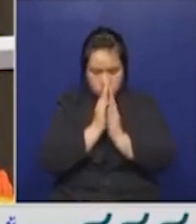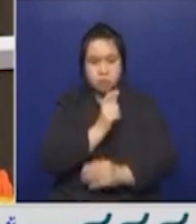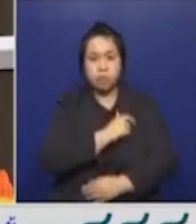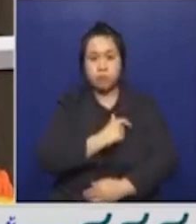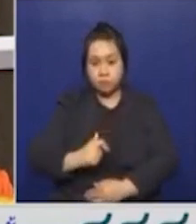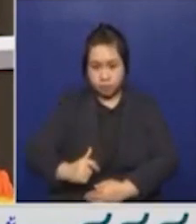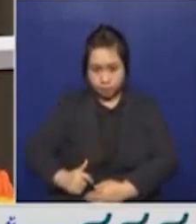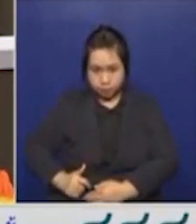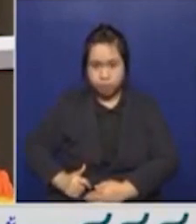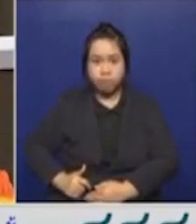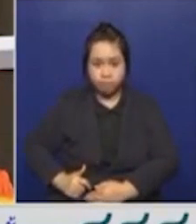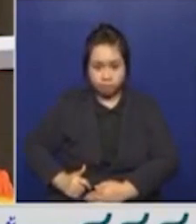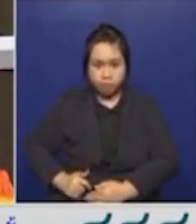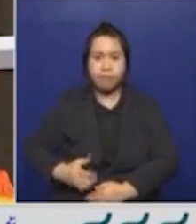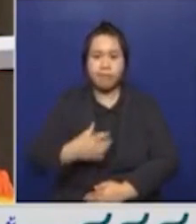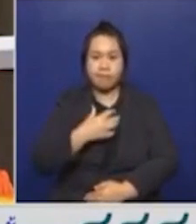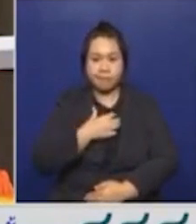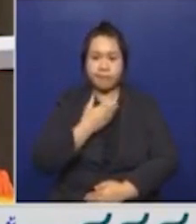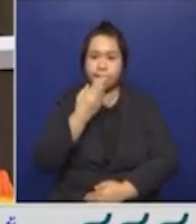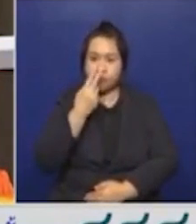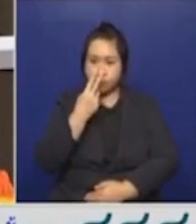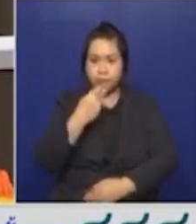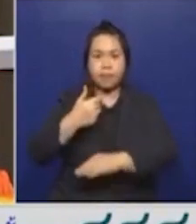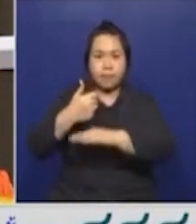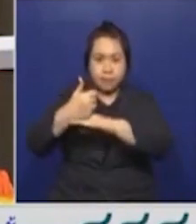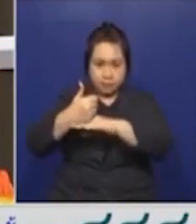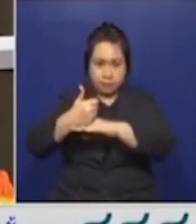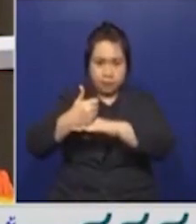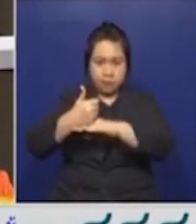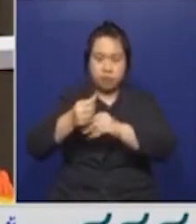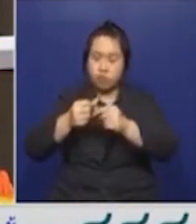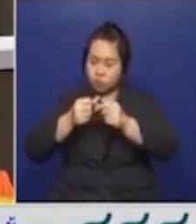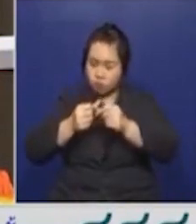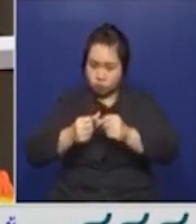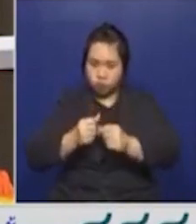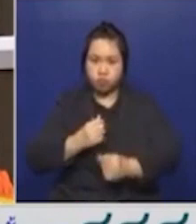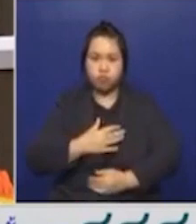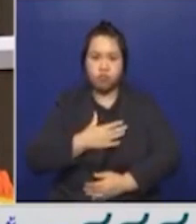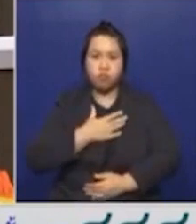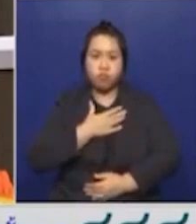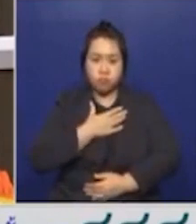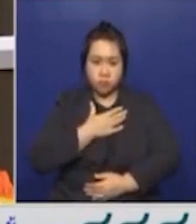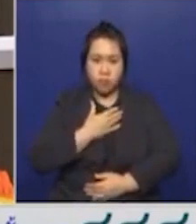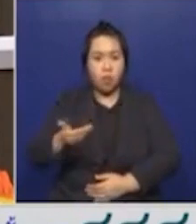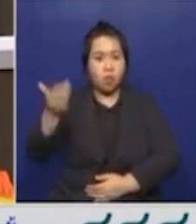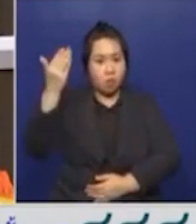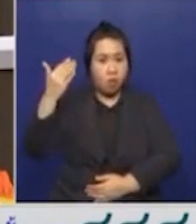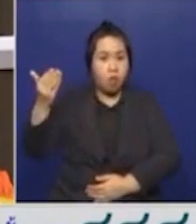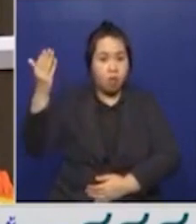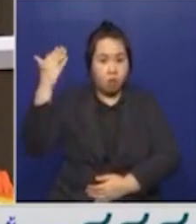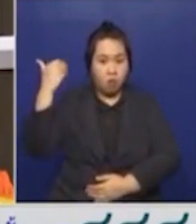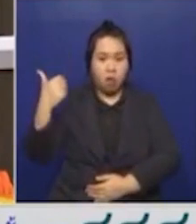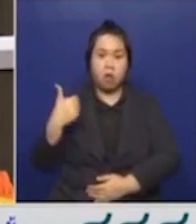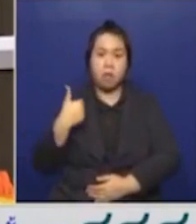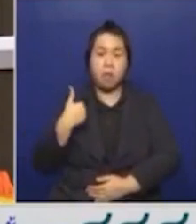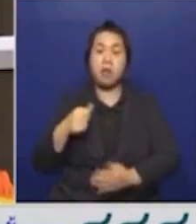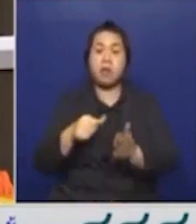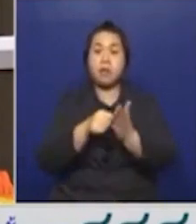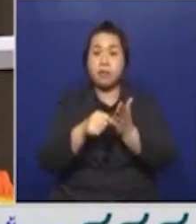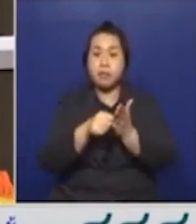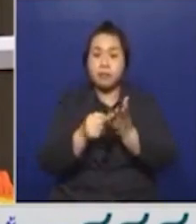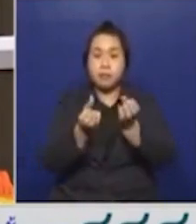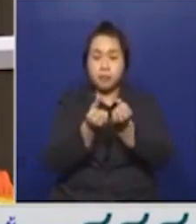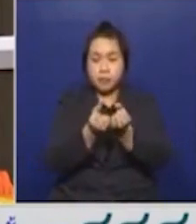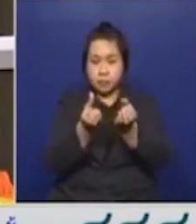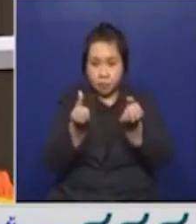มหากษัตริย์และต้องการเห็นสถาบันคงอยู่อย่างมั่นคงและสง่างามค่ะในอดีตที่ผ่านมาค่ะมีการแก้ไขรัฐธรรมนูญ